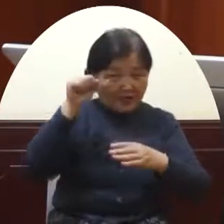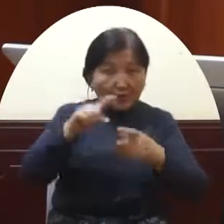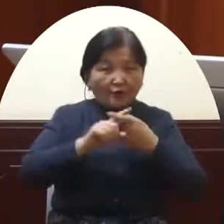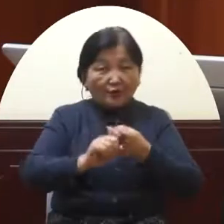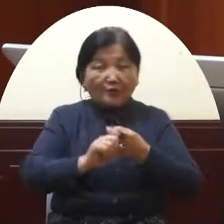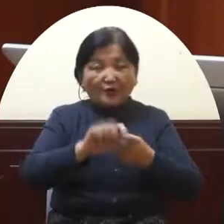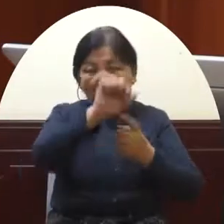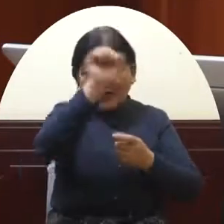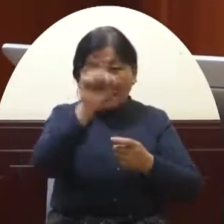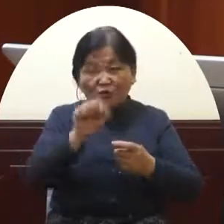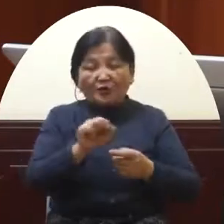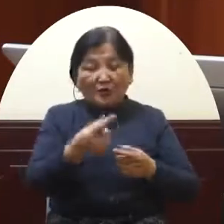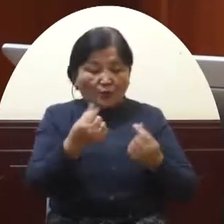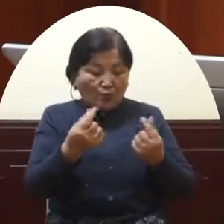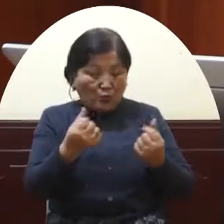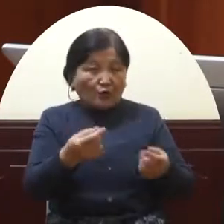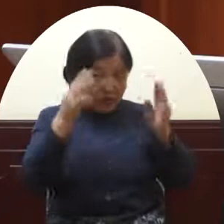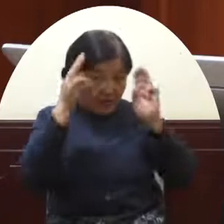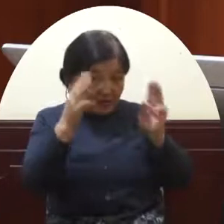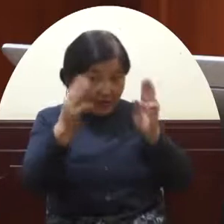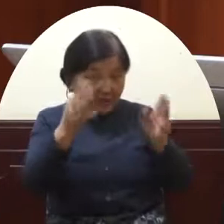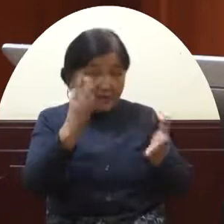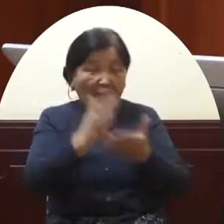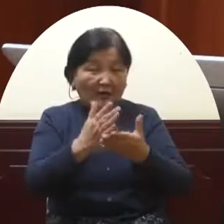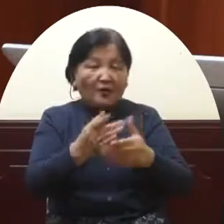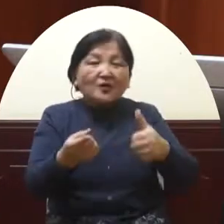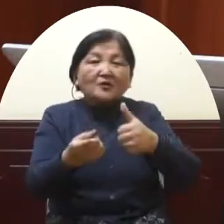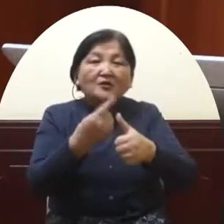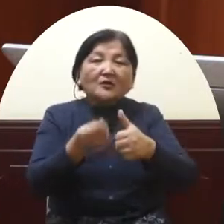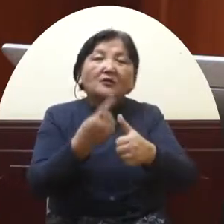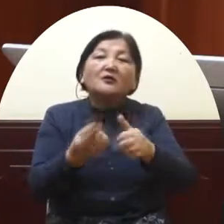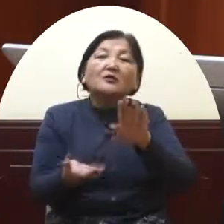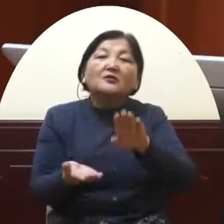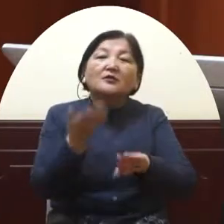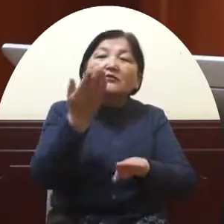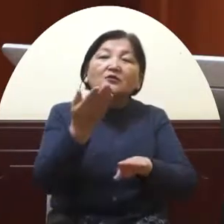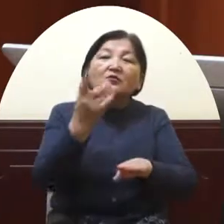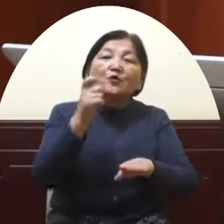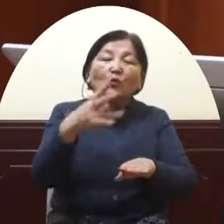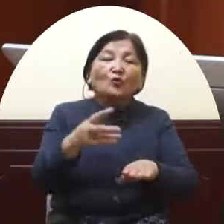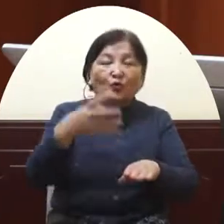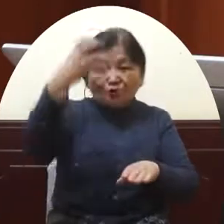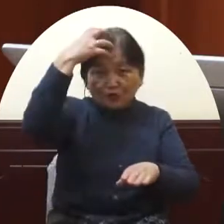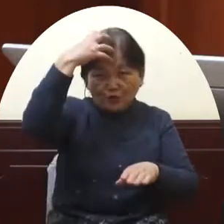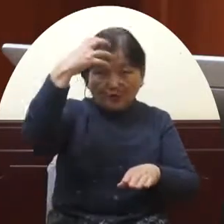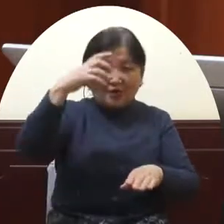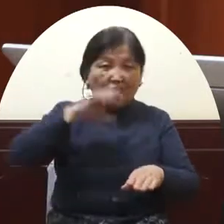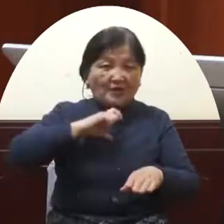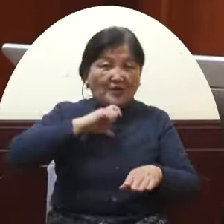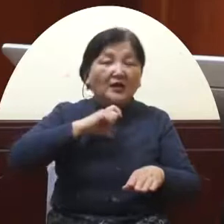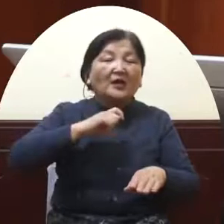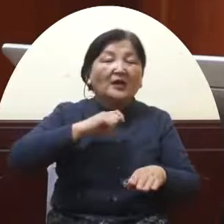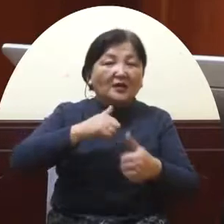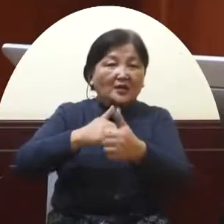сонирхлоор энэ асуудлыг шийдэж байх юм бол нэр дэвшигч чинь төрийн эрхийг барьсны дараа